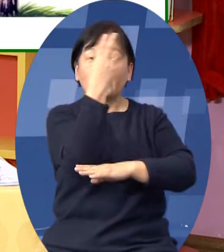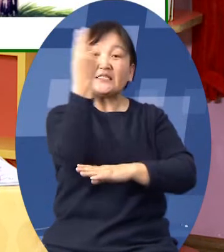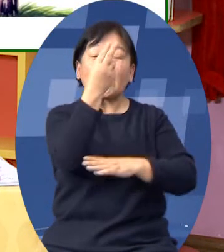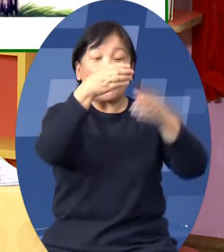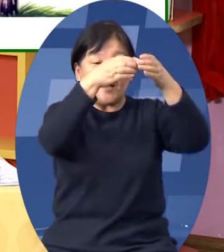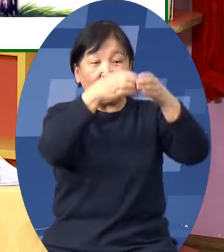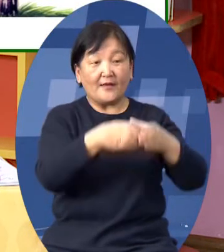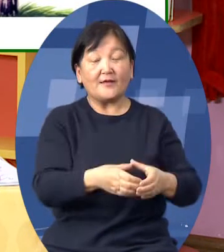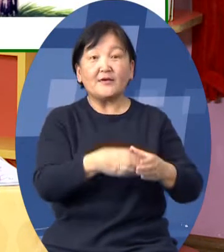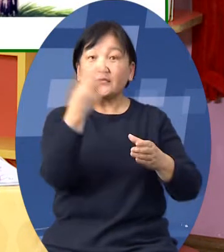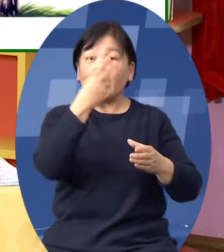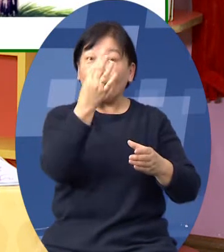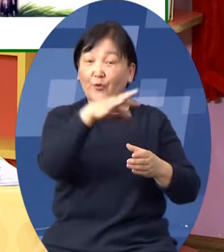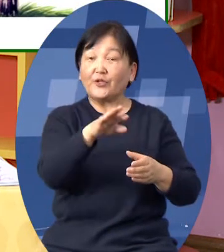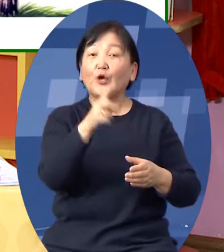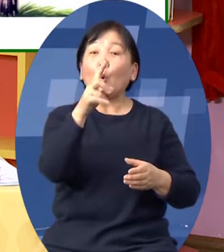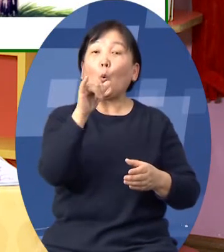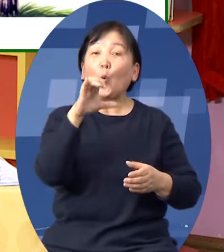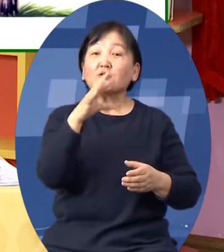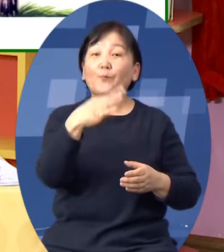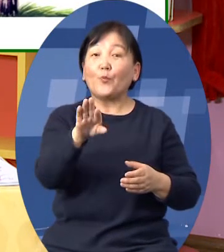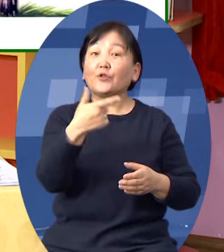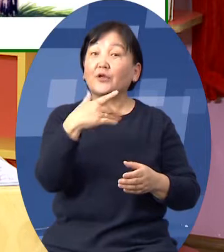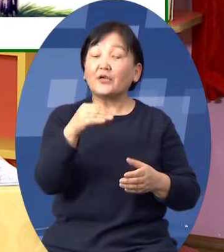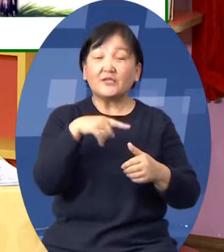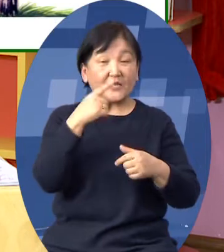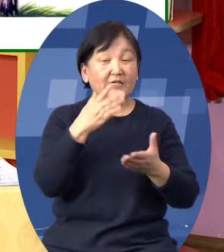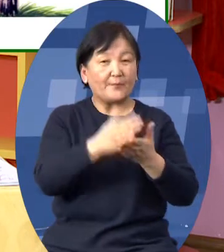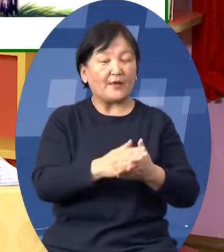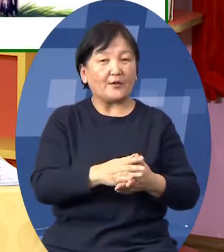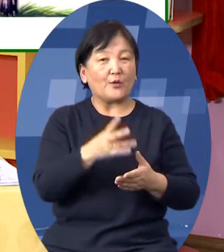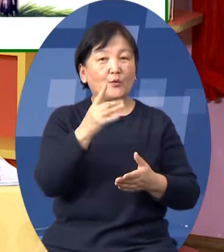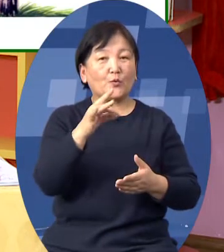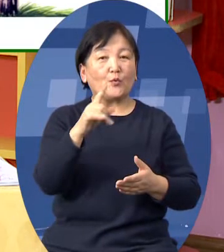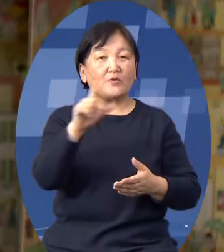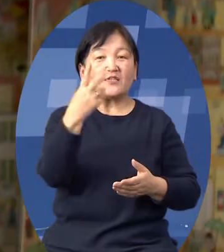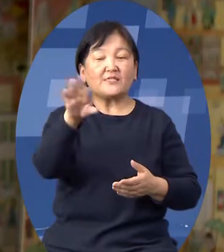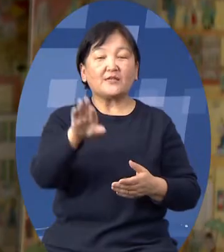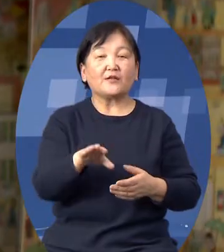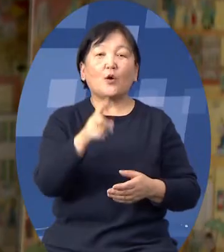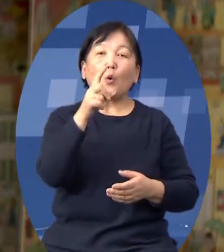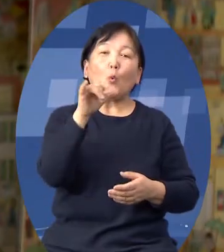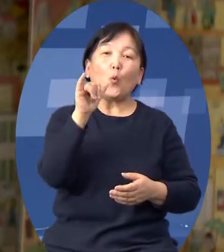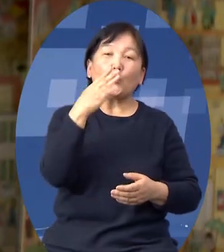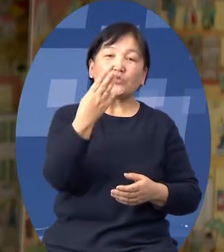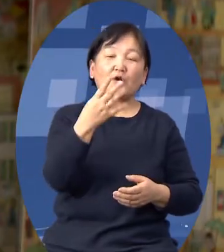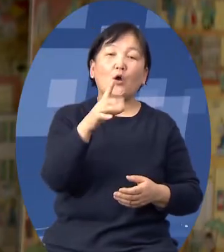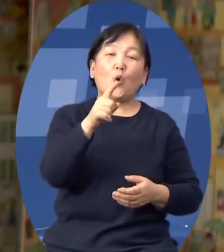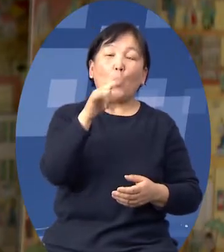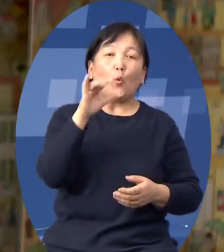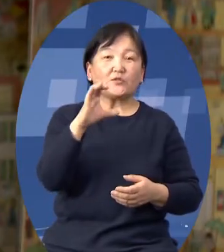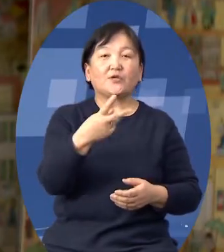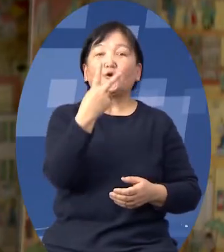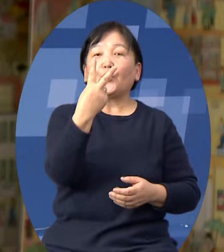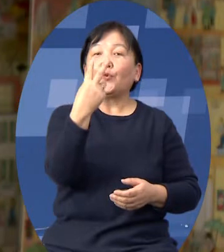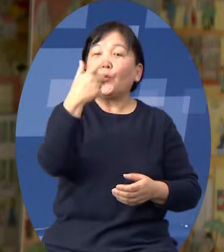нь үргэлж цагаанаараа байдаг навчит модыг хэлдэг. Өнөөдөр бүгдээрээ нүрдтийн хуш хус хоёр гэсэн шүлгийг